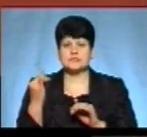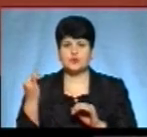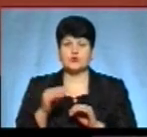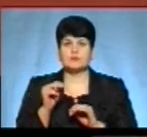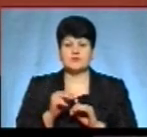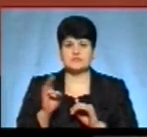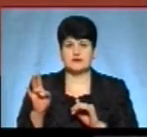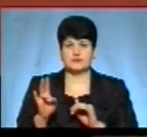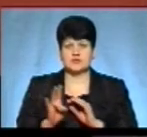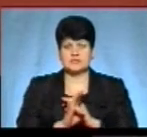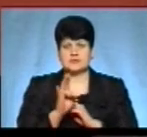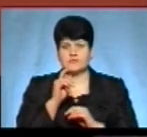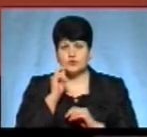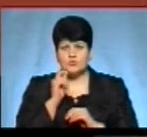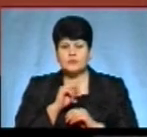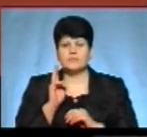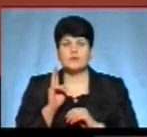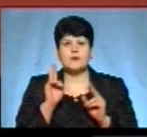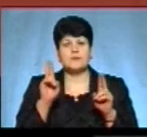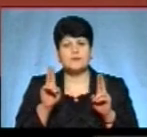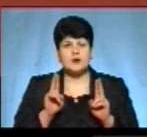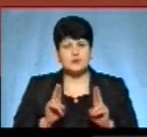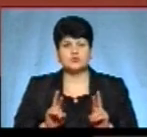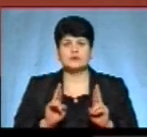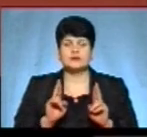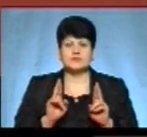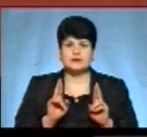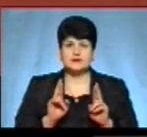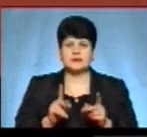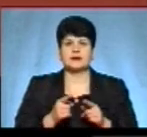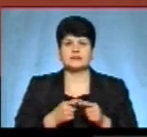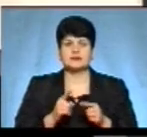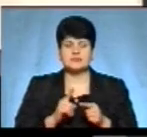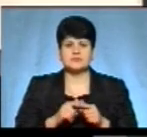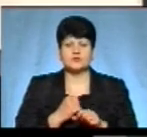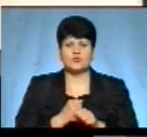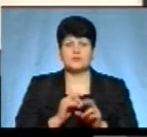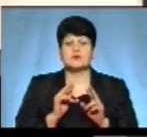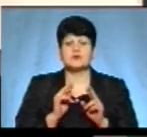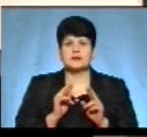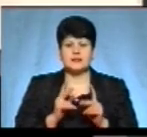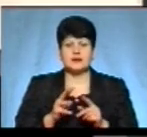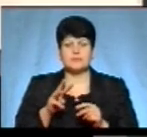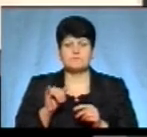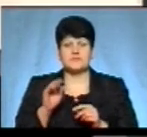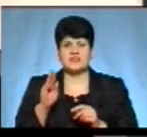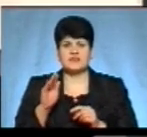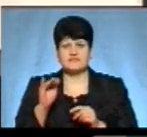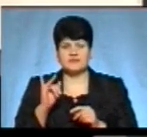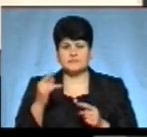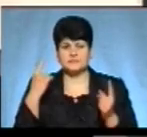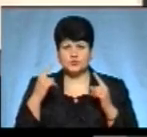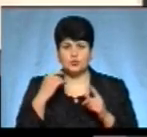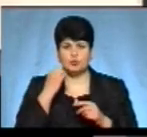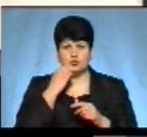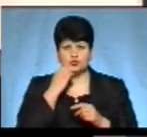православ'я в Україні, про канони, про те, як маніпулюють цими канонами, яким чином чином міфи нав'язуються московські, які